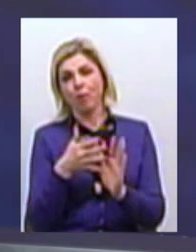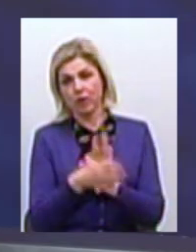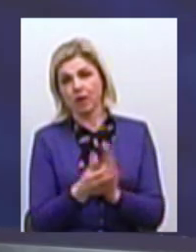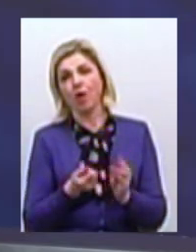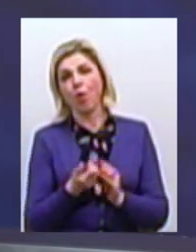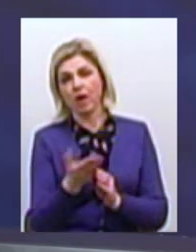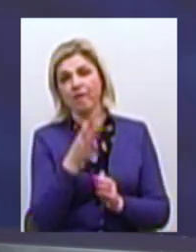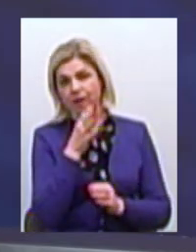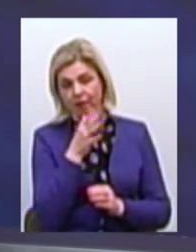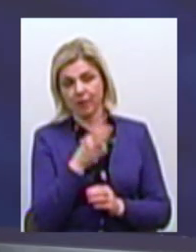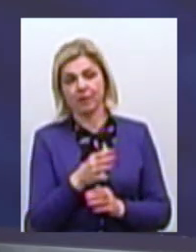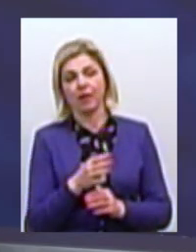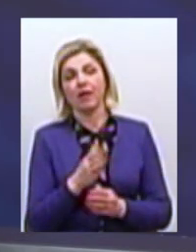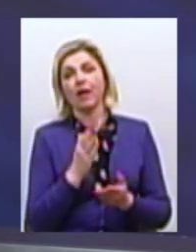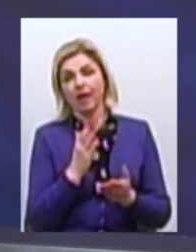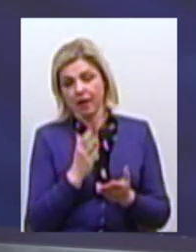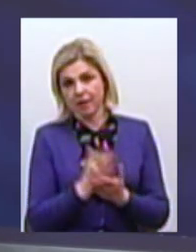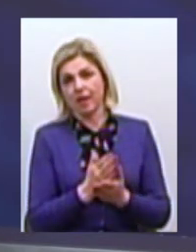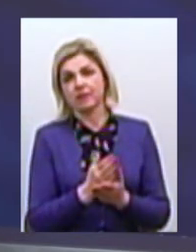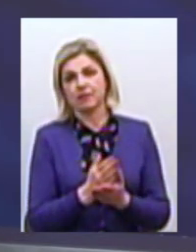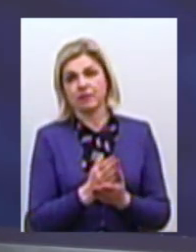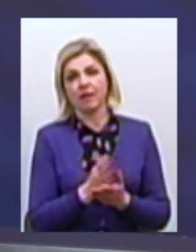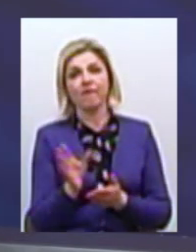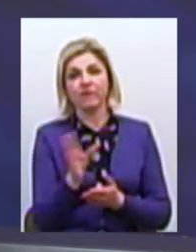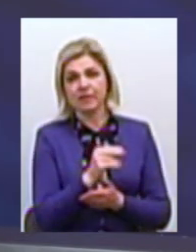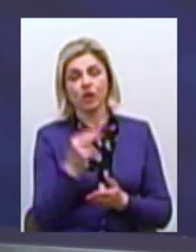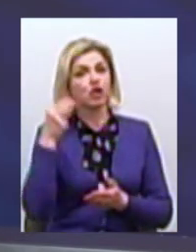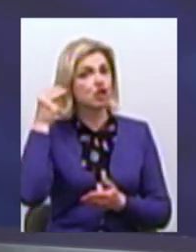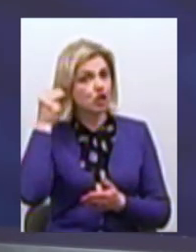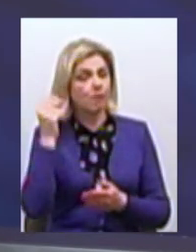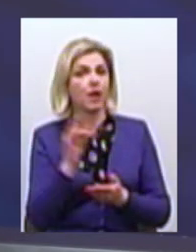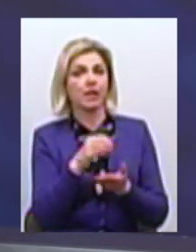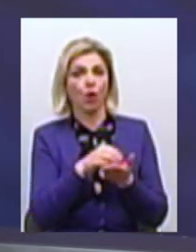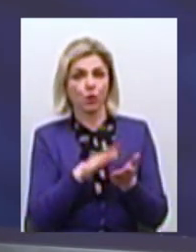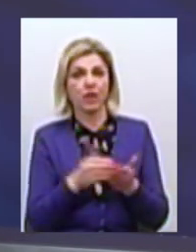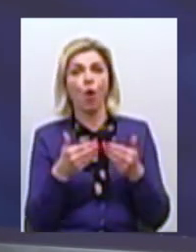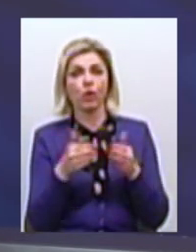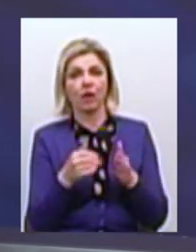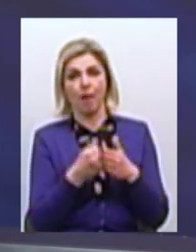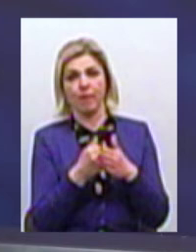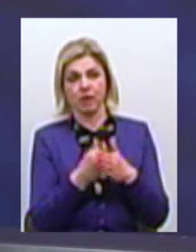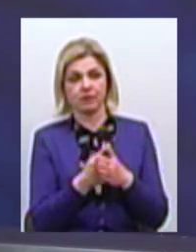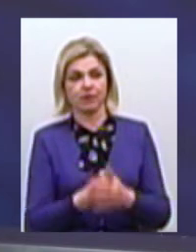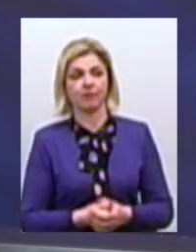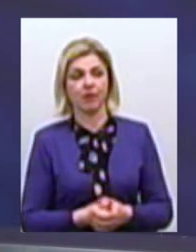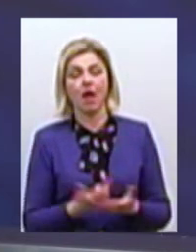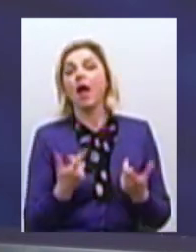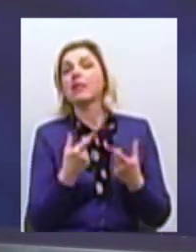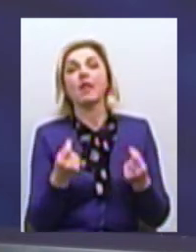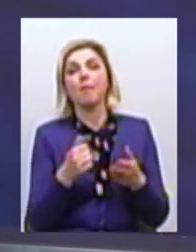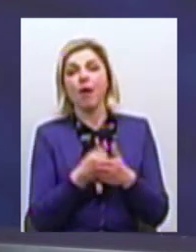часу. Є в відкритому доступі, всі чіпи реєструються в відкритій базі. На ці 26 попередніх відповіді були. В якій саме